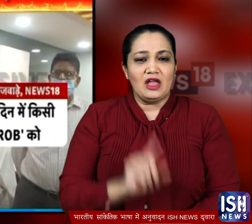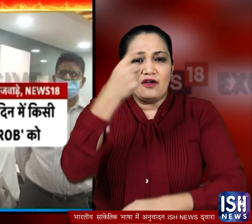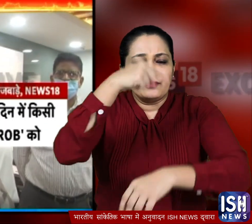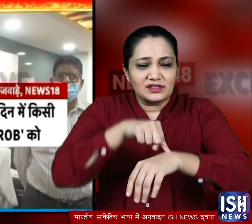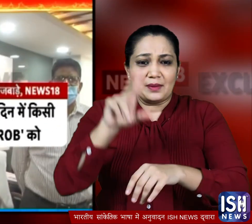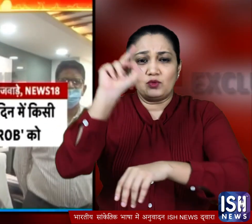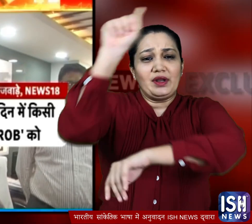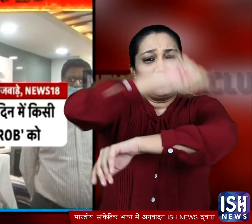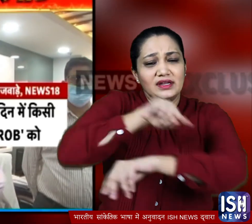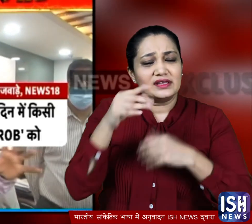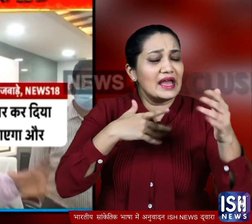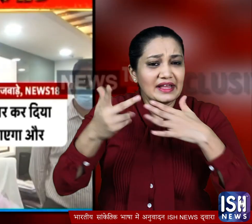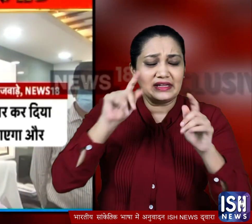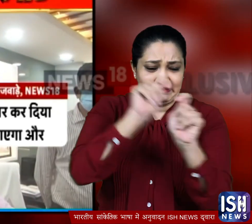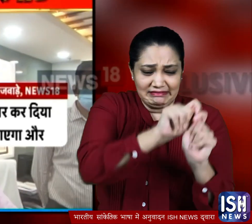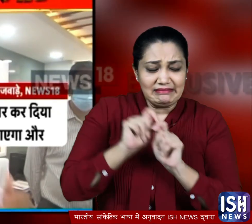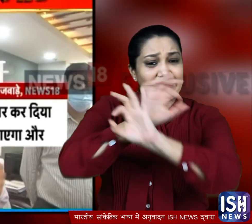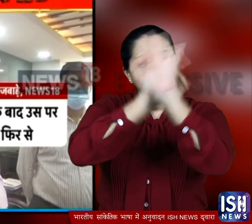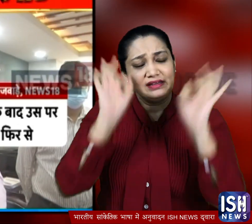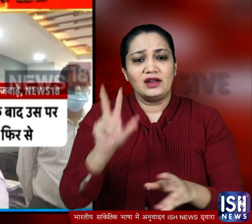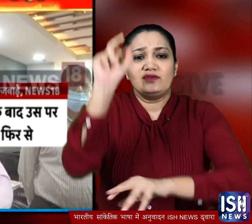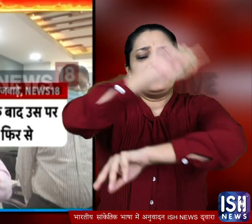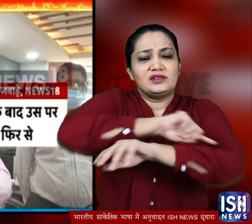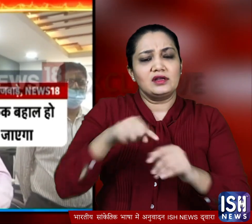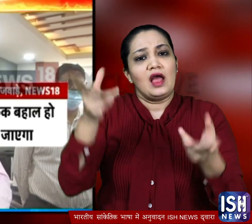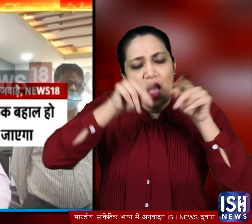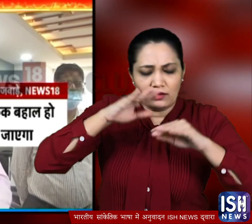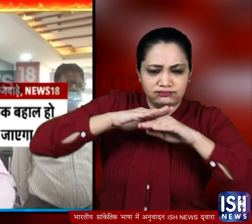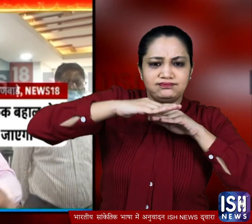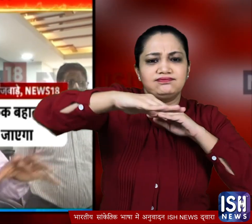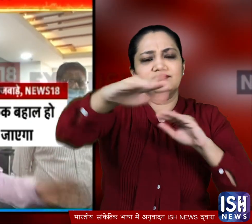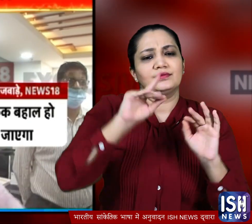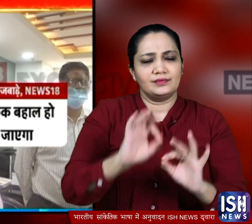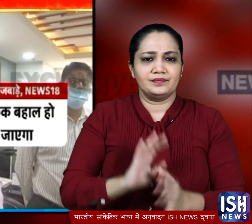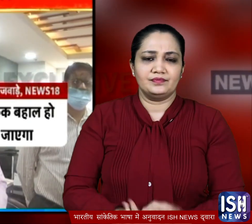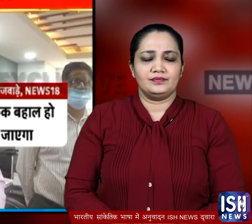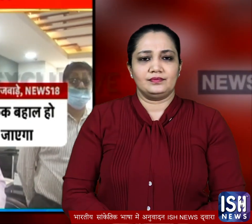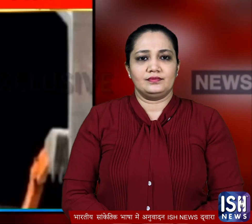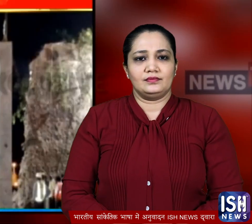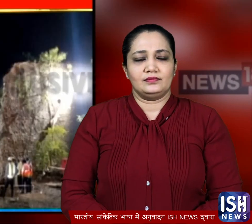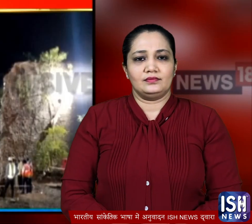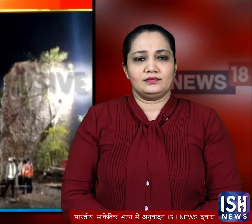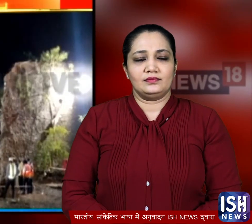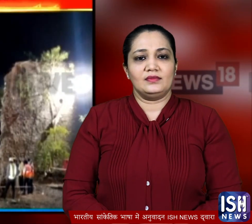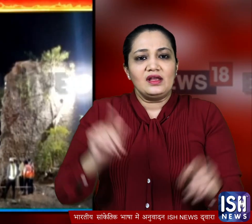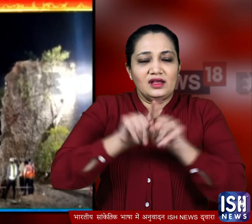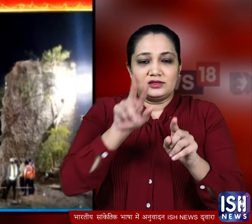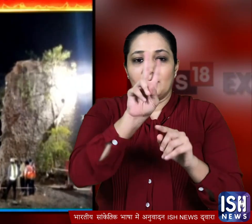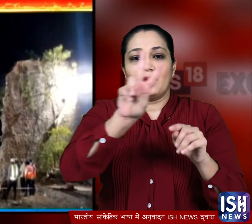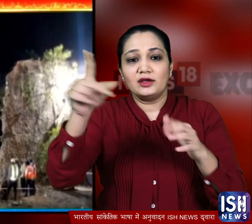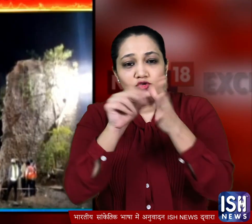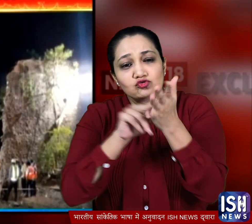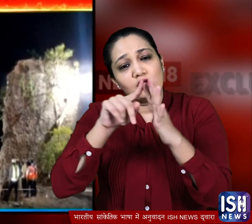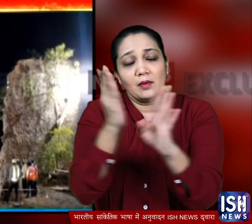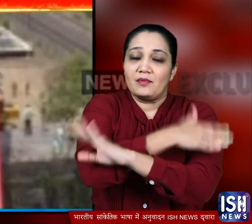देखेंगे कि 20 दिनों में किसी आरओबी को तैयार कर दिया जाएगा और उसके बाद उस पर फिर से ट्रैफिक बहाल हो जाएगा। ये काम 22 जून